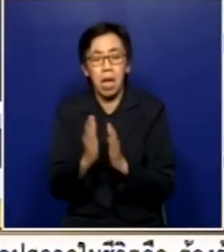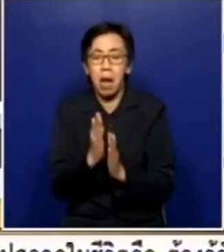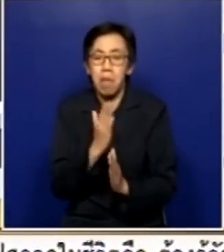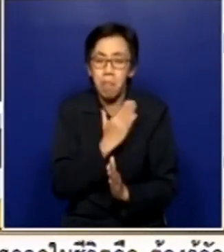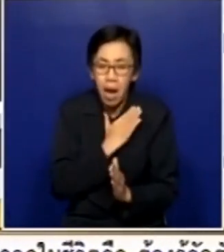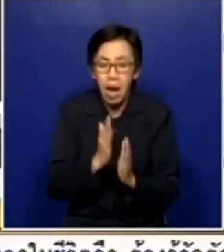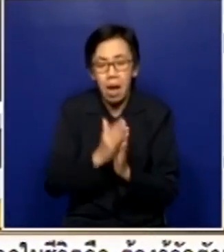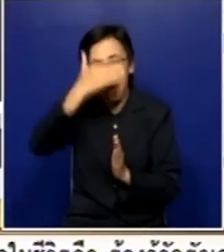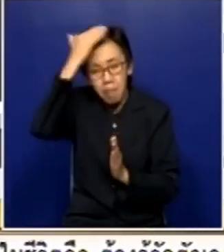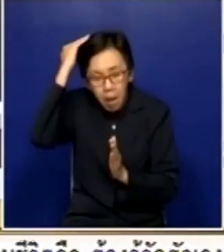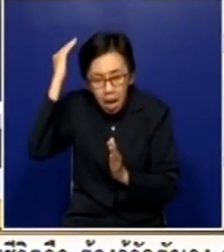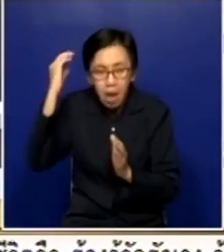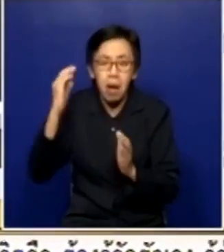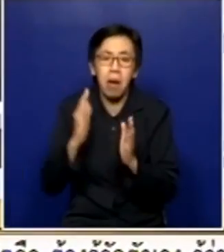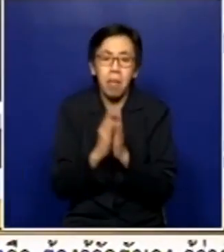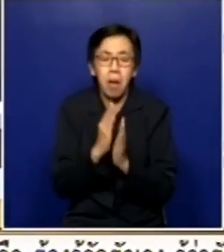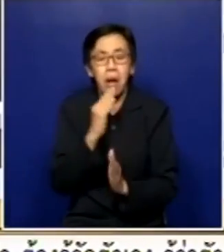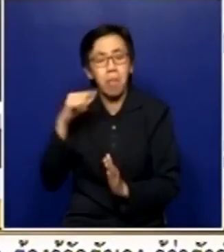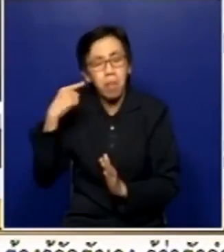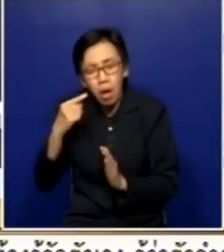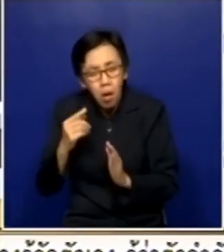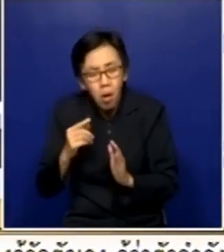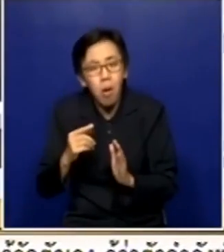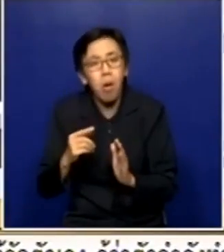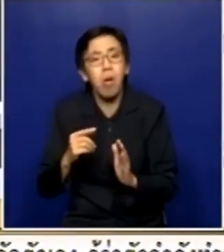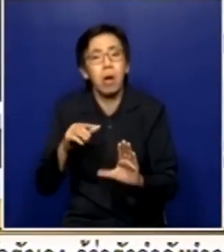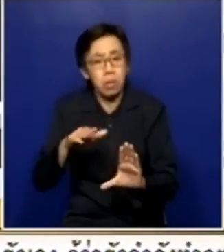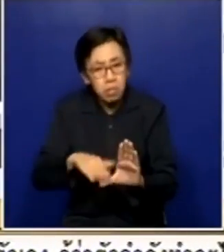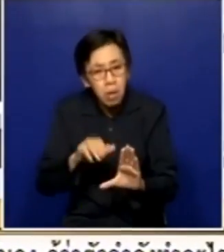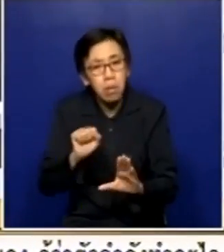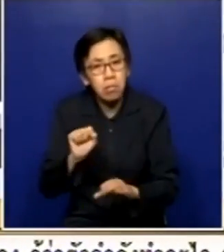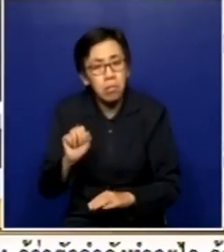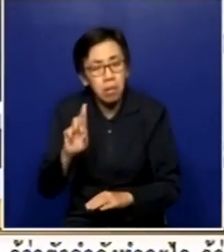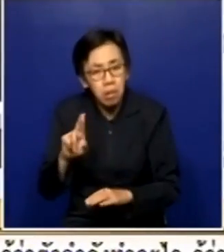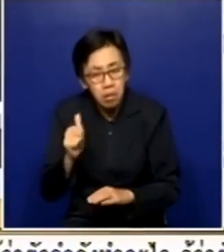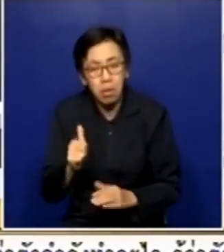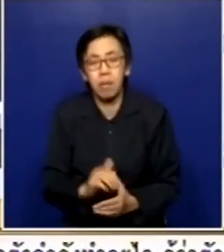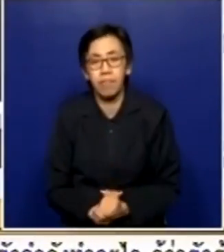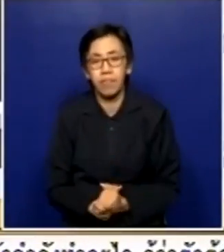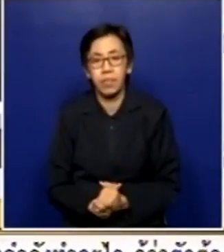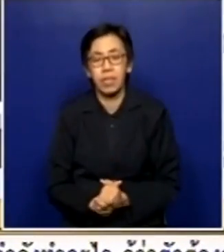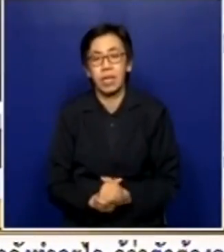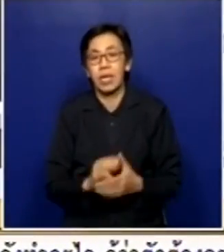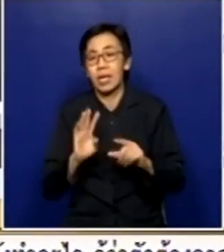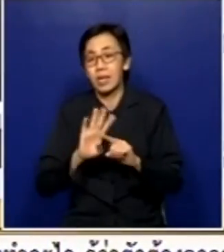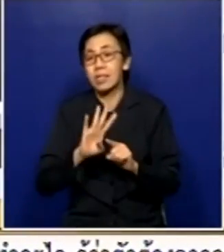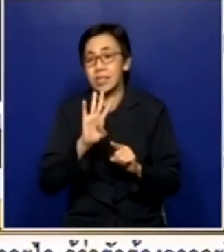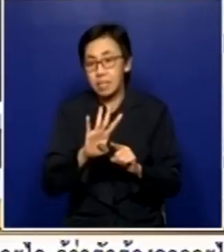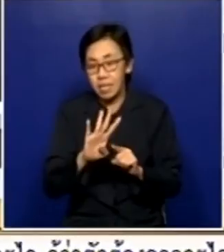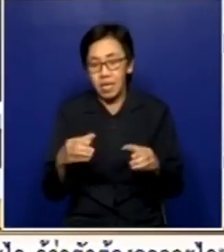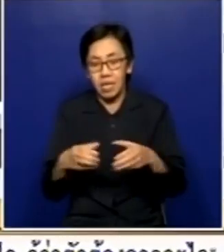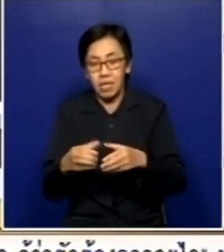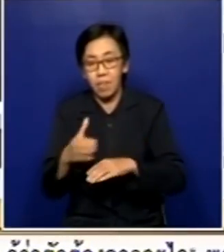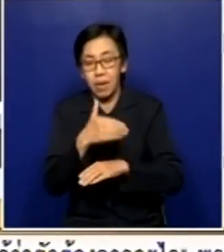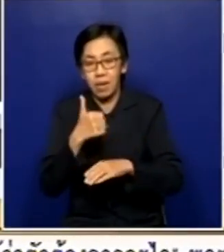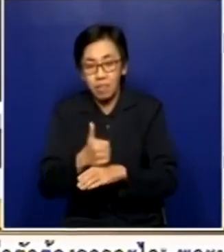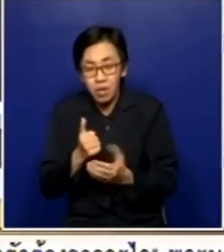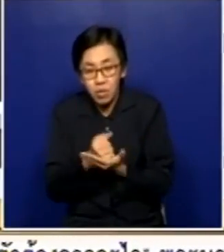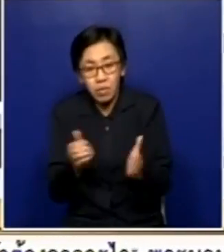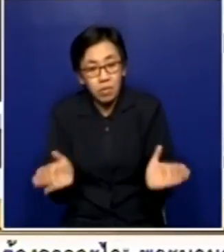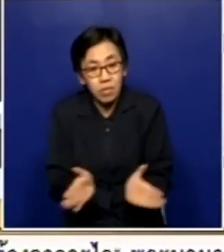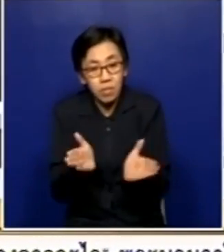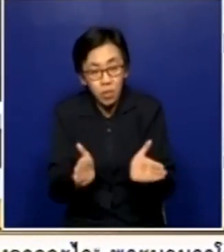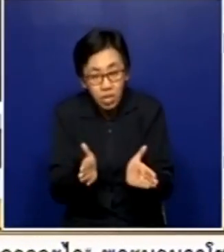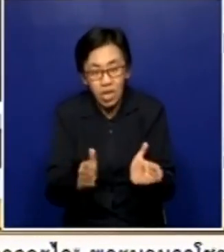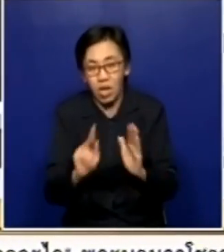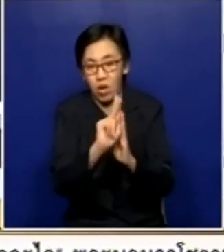ก็เป็นได้ข้อ 4หากนักการเมืองและพรรคการเมืองใดให้การสนุกๆหน้า